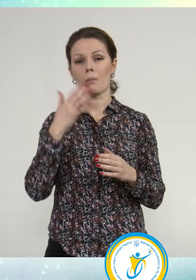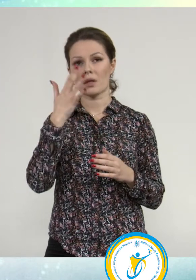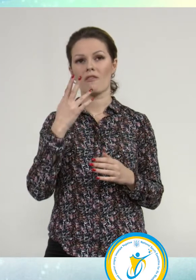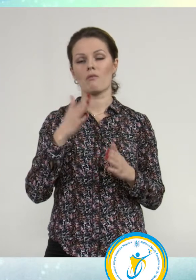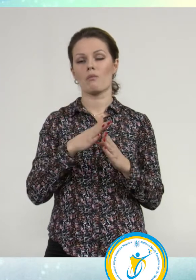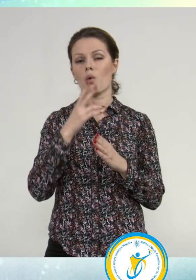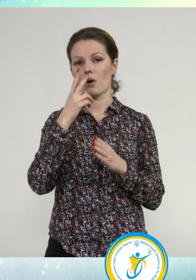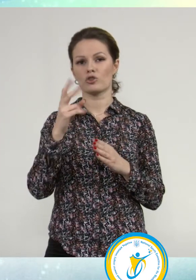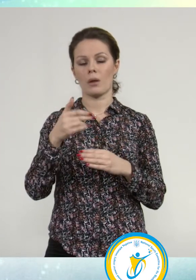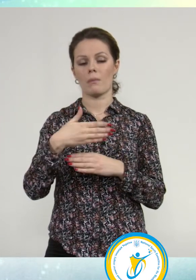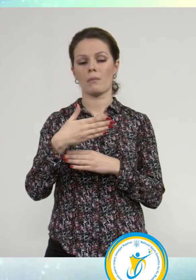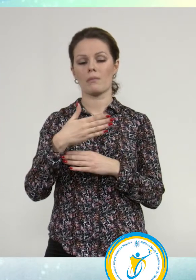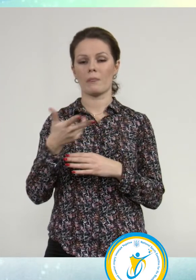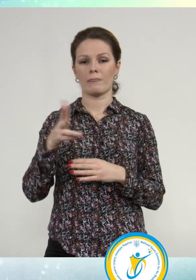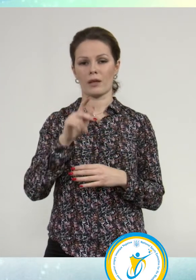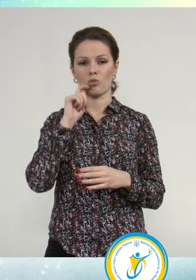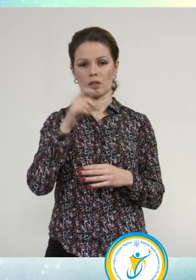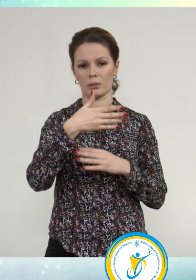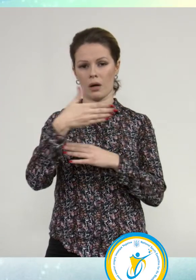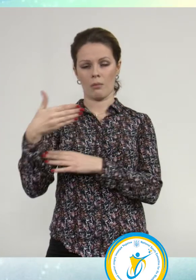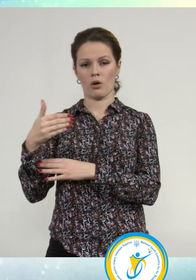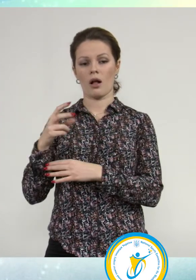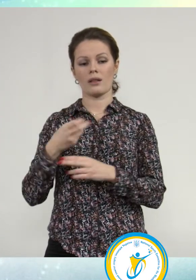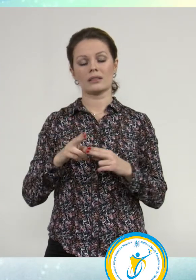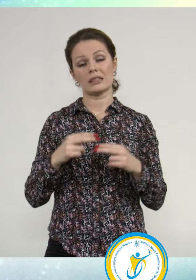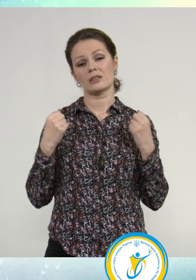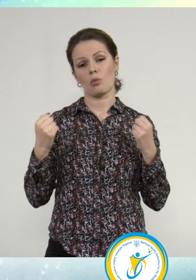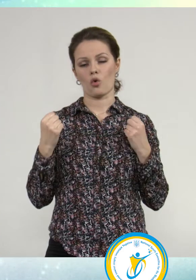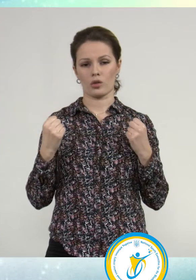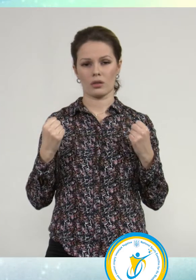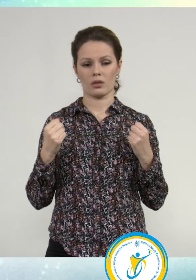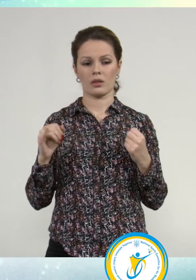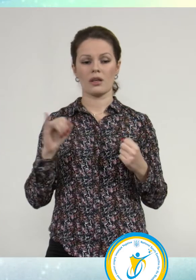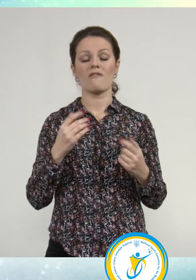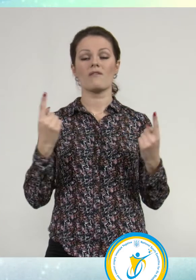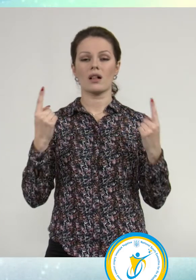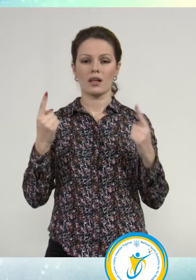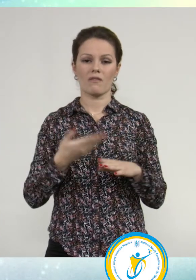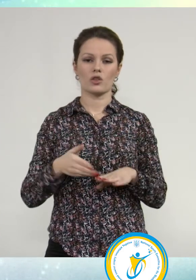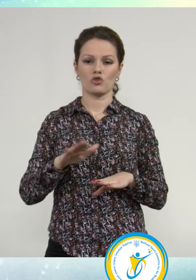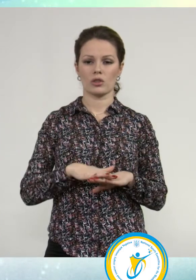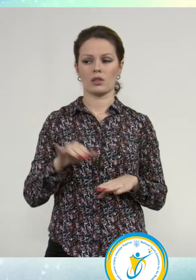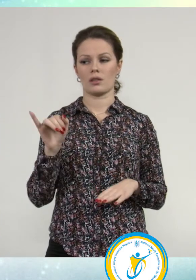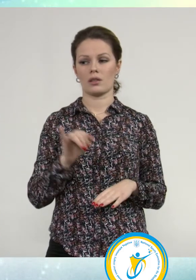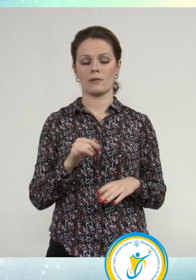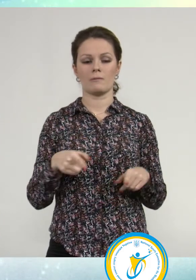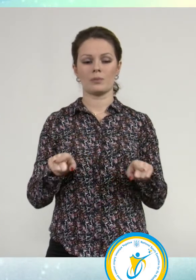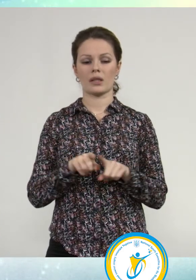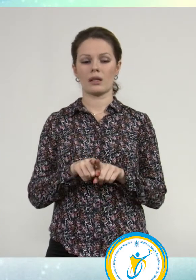побачити на п'єдесталі три українських прапори. Але це спорт великий і важкий, і